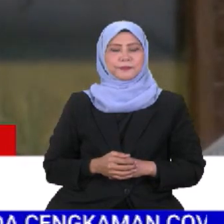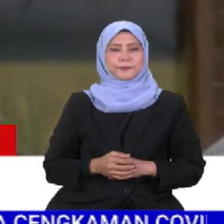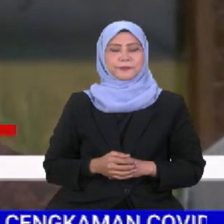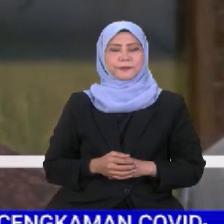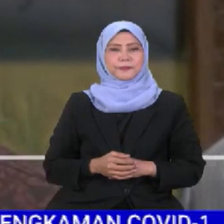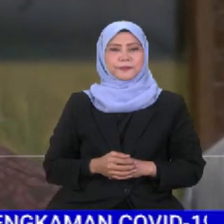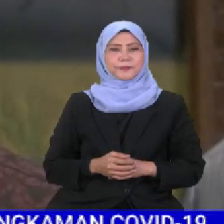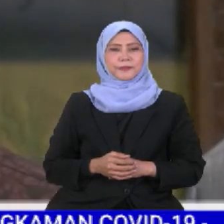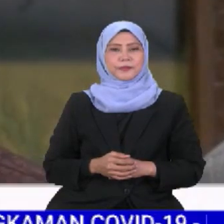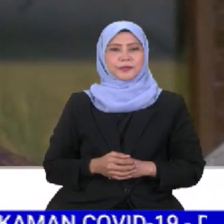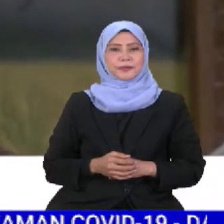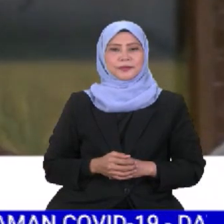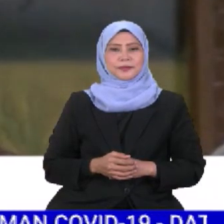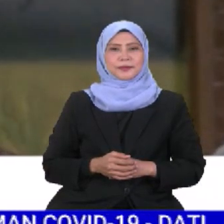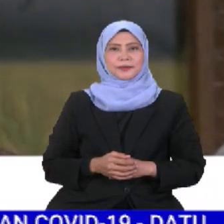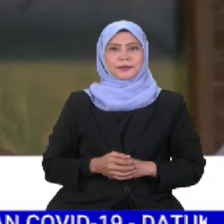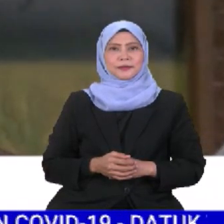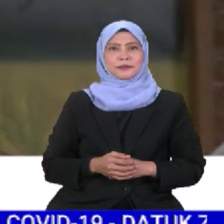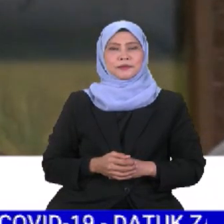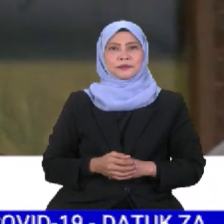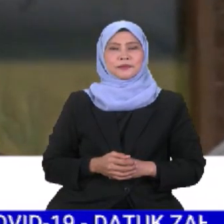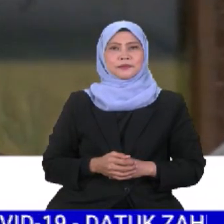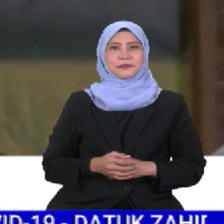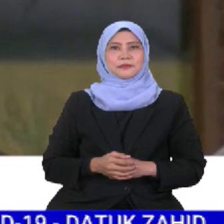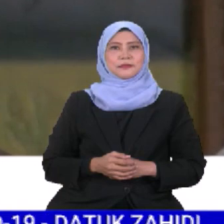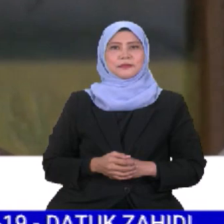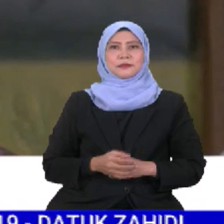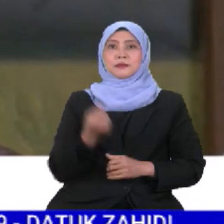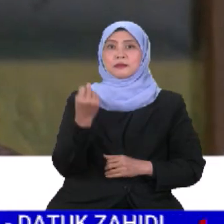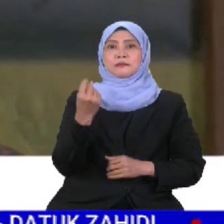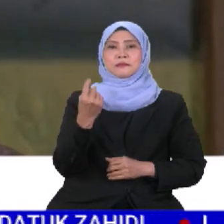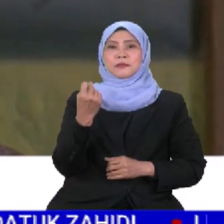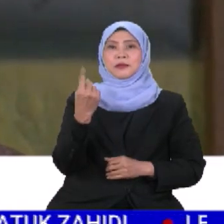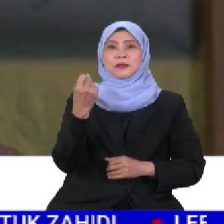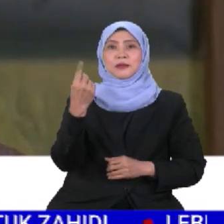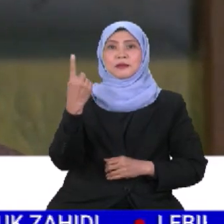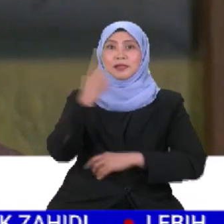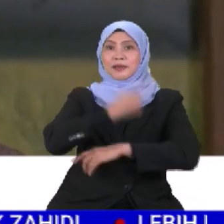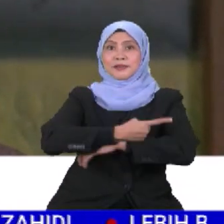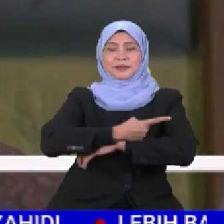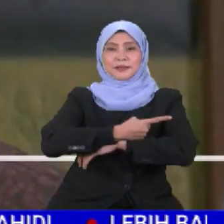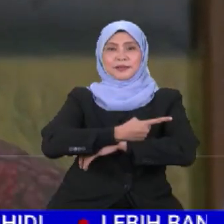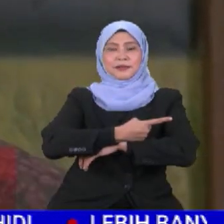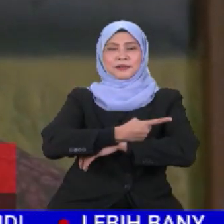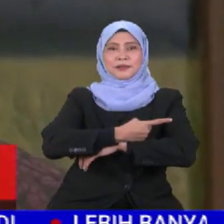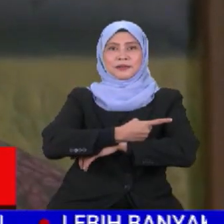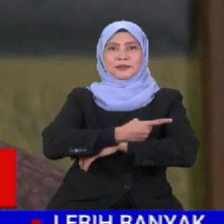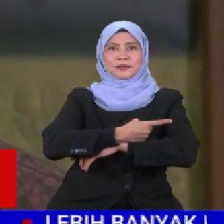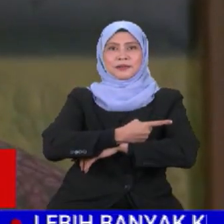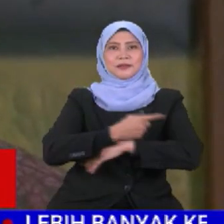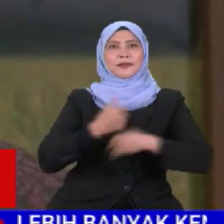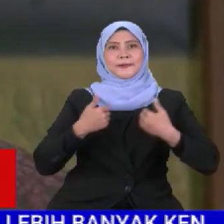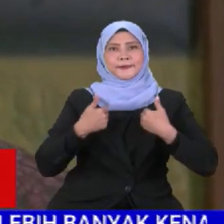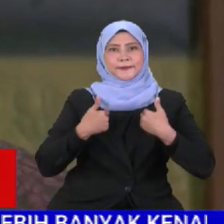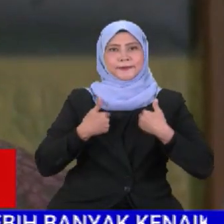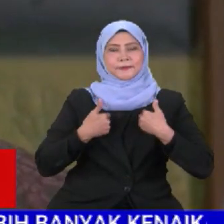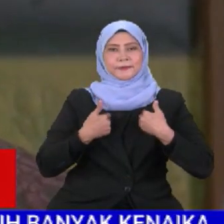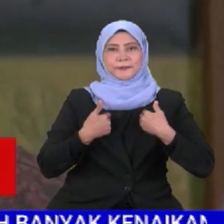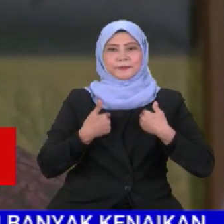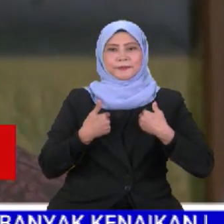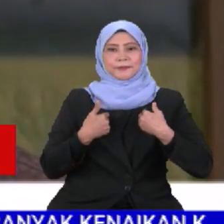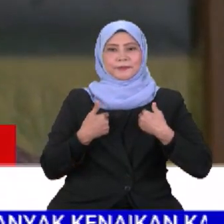ada lama boplo hari ini sebelah hari ini kita bagi kepada Duo